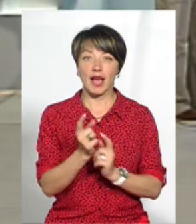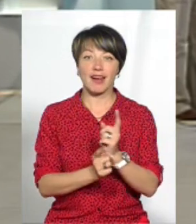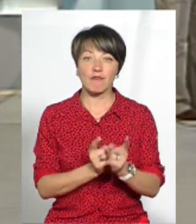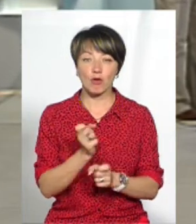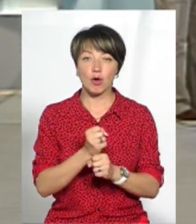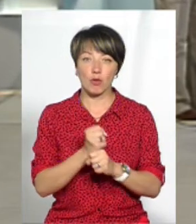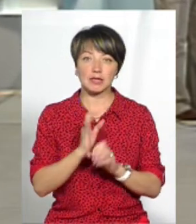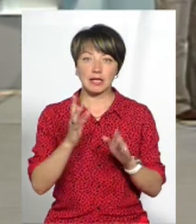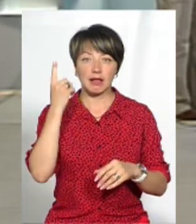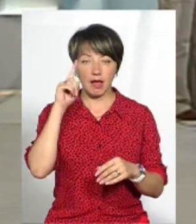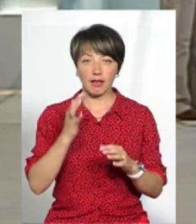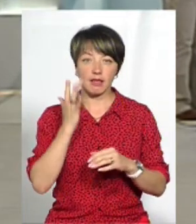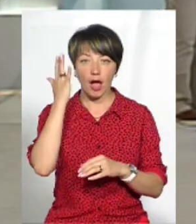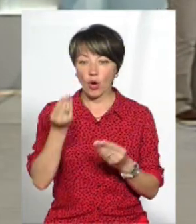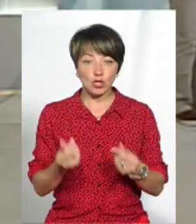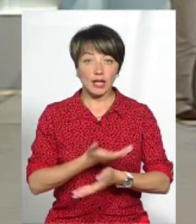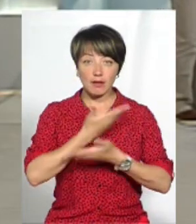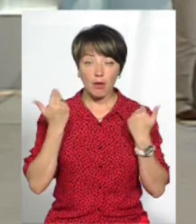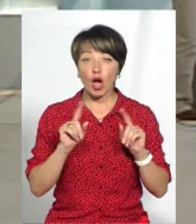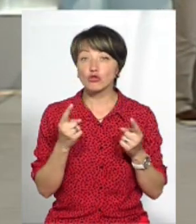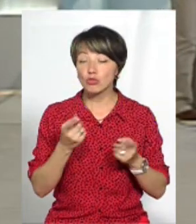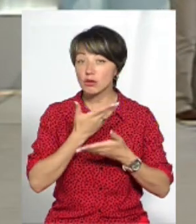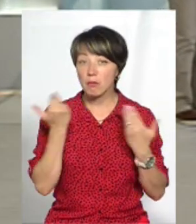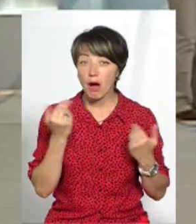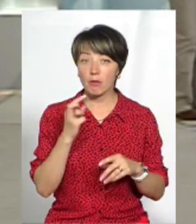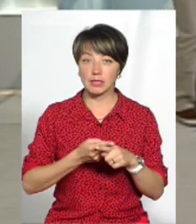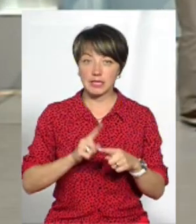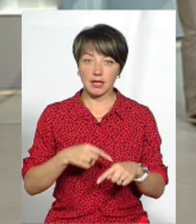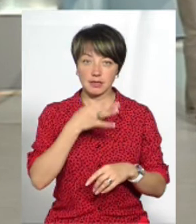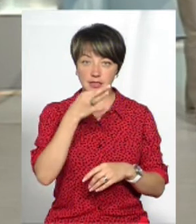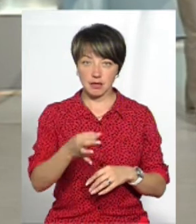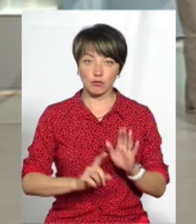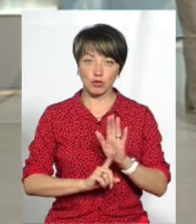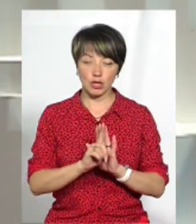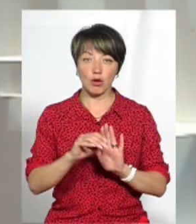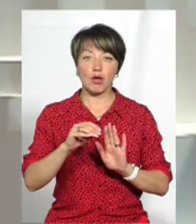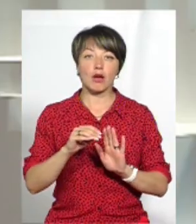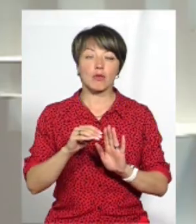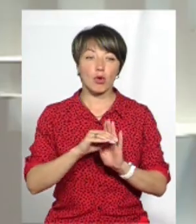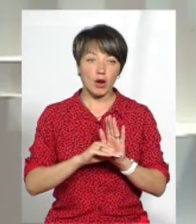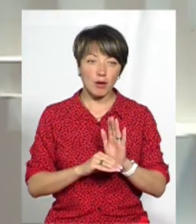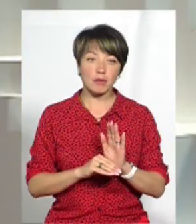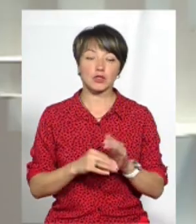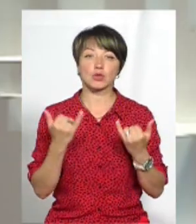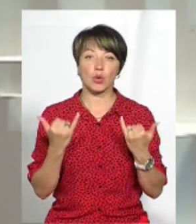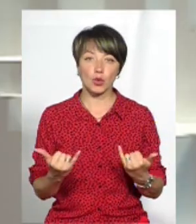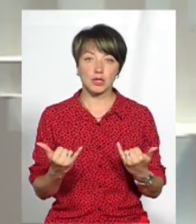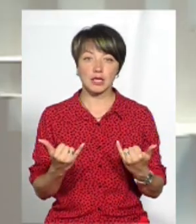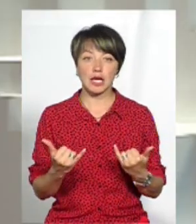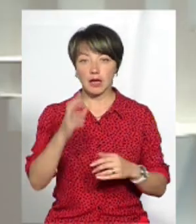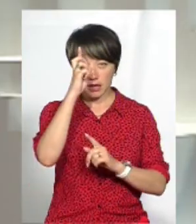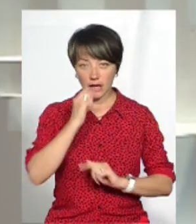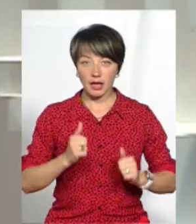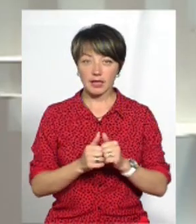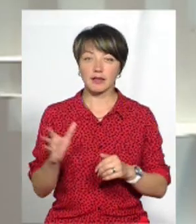реформа робиться на ідеях. Грошей нема. А чому їх нема? Тому що це те, що я сказав в початку програми. Сьогодні